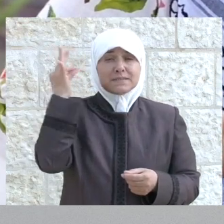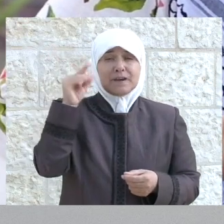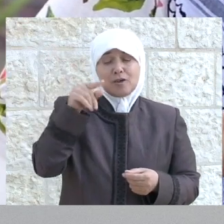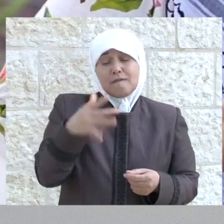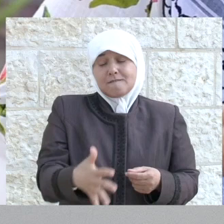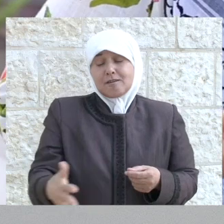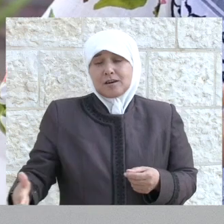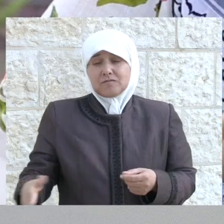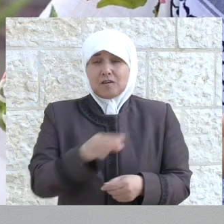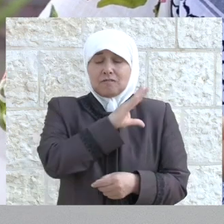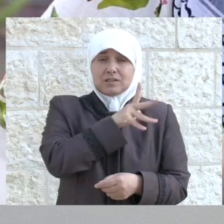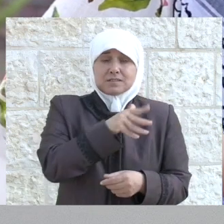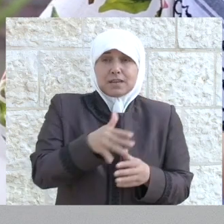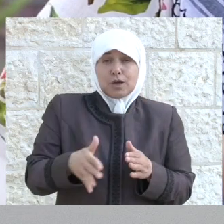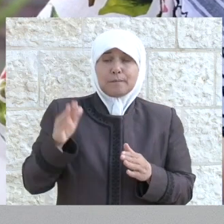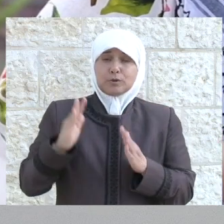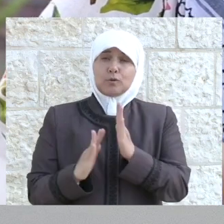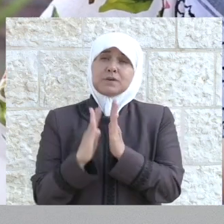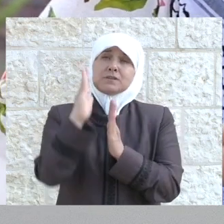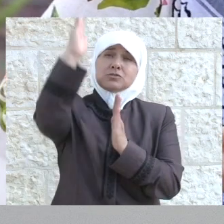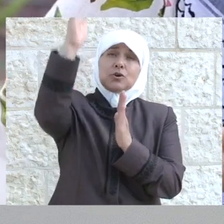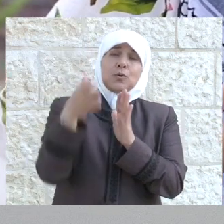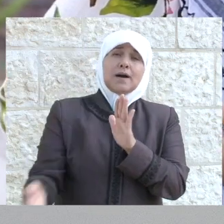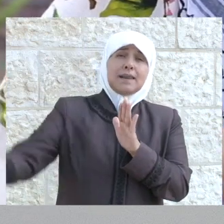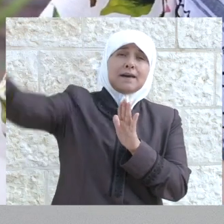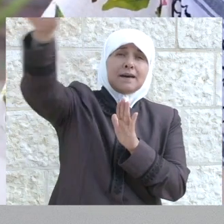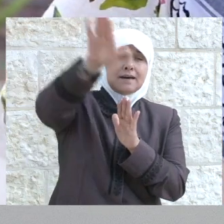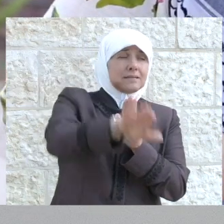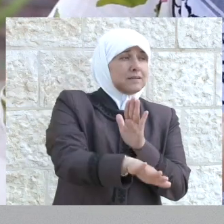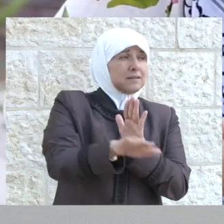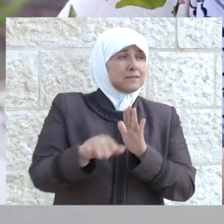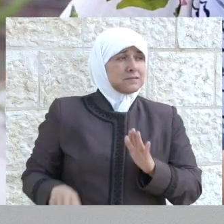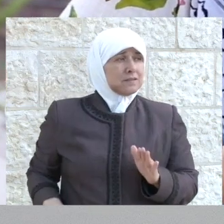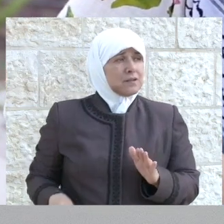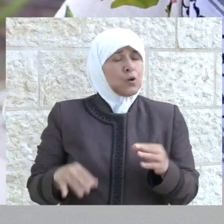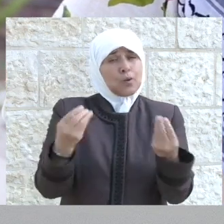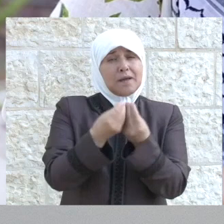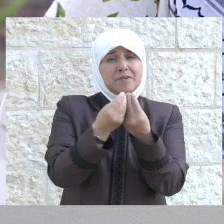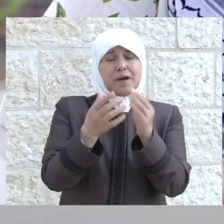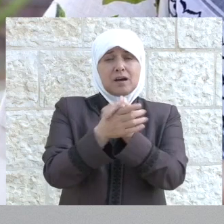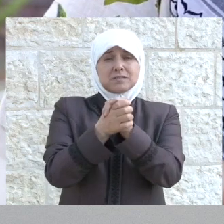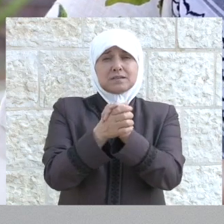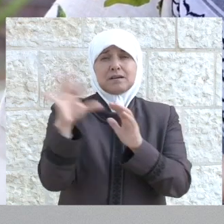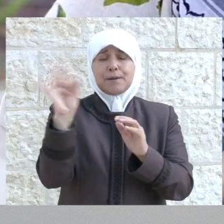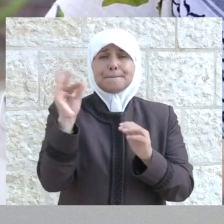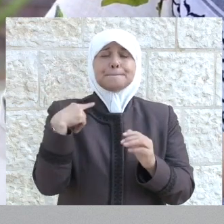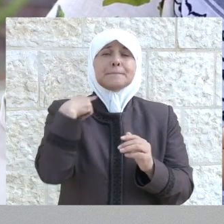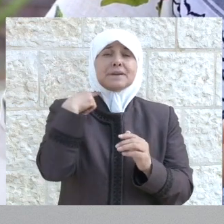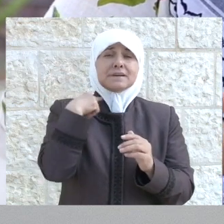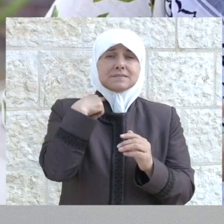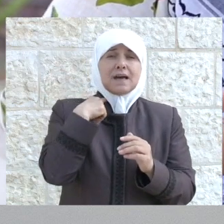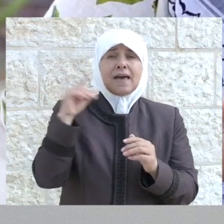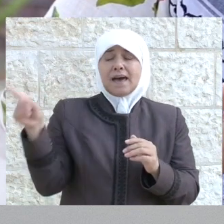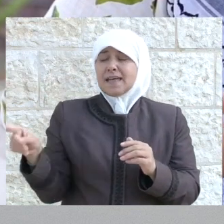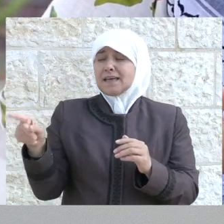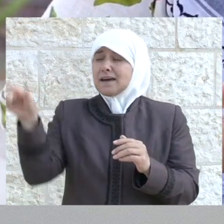جبل كليمنجارو، كان إلي رفيق من غزة اسمه معتصم أبو كرش واللي هو تسلق معي الجبل. أول ما سمع